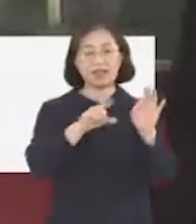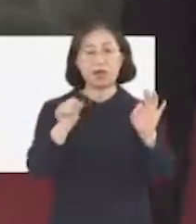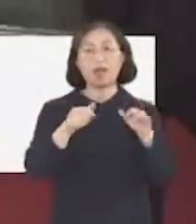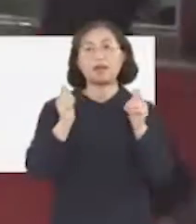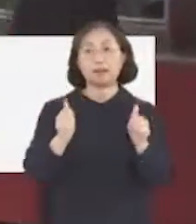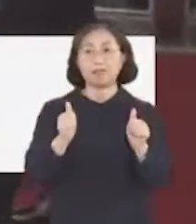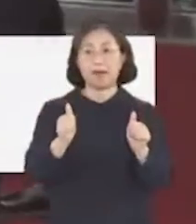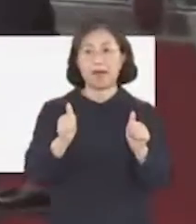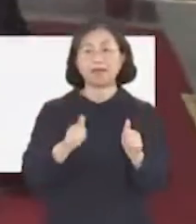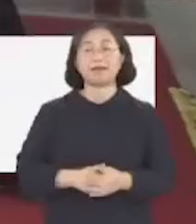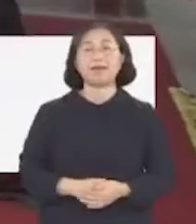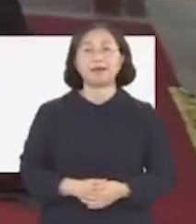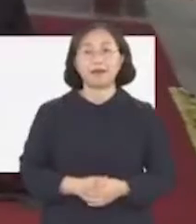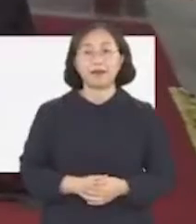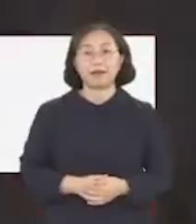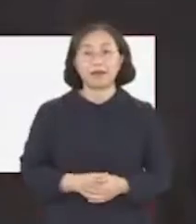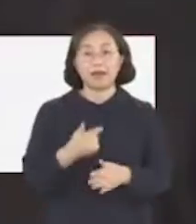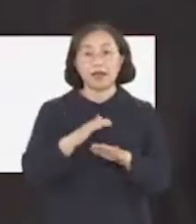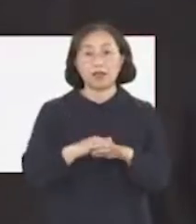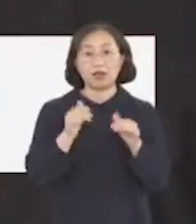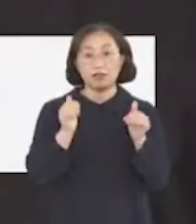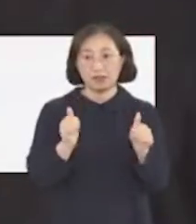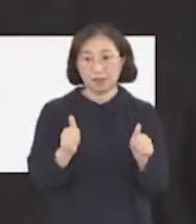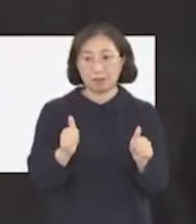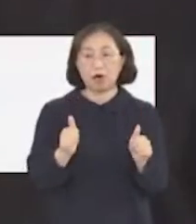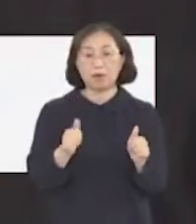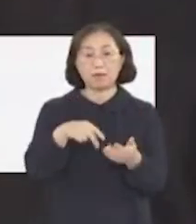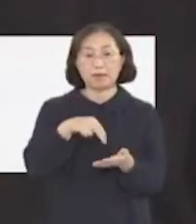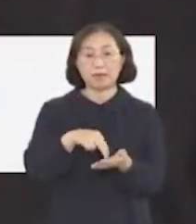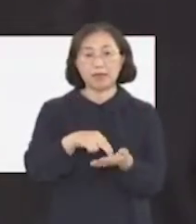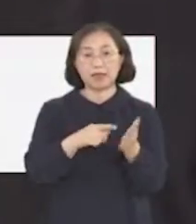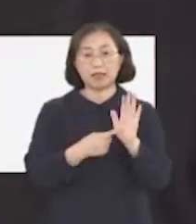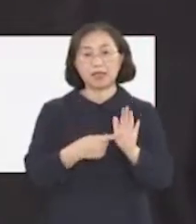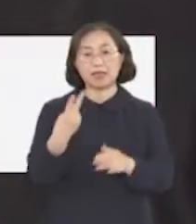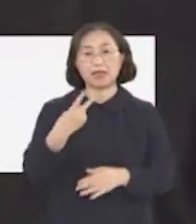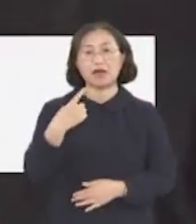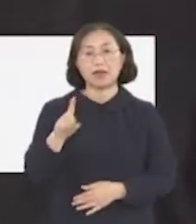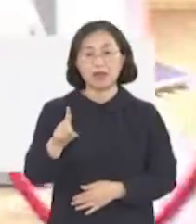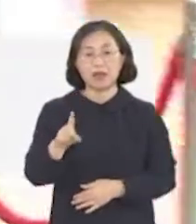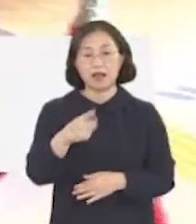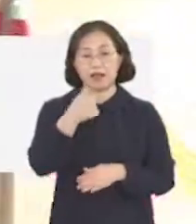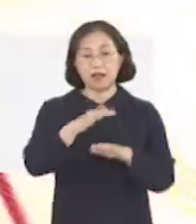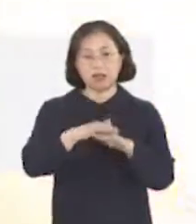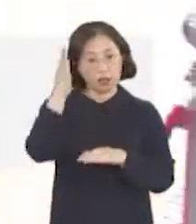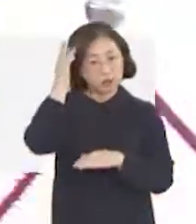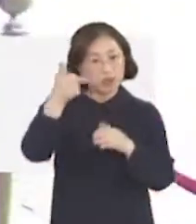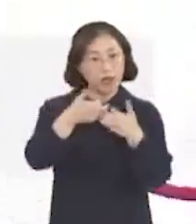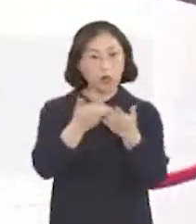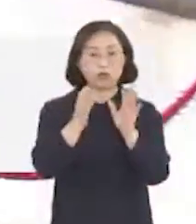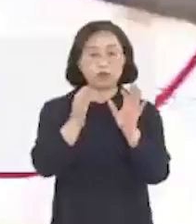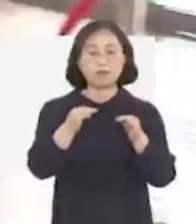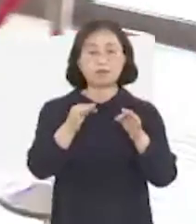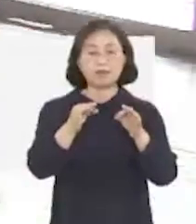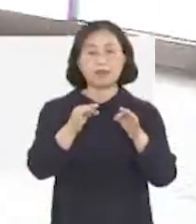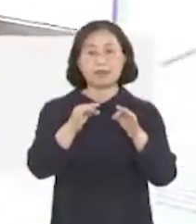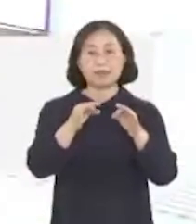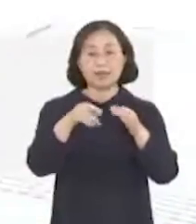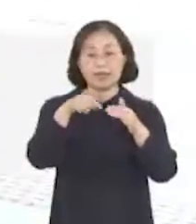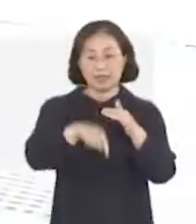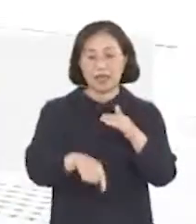달 재판정에 서게 됩니다 대전직업 제12 형사부는 지난 2001년 대전 둔산동 국민은행 지하